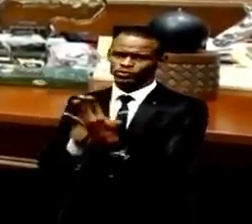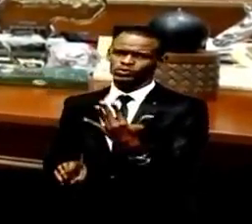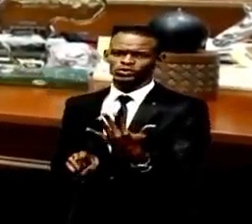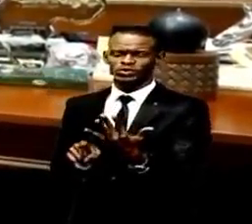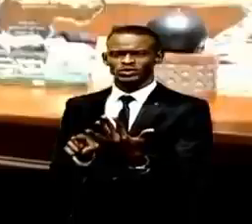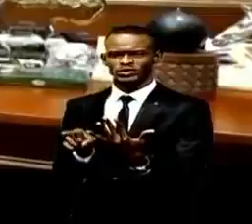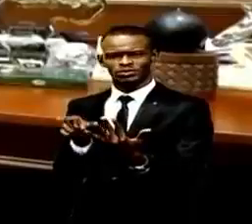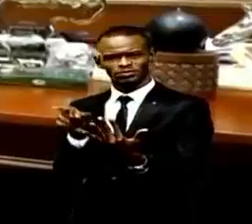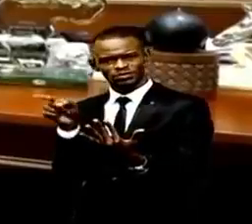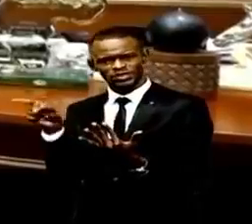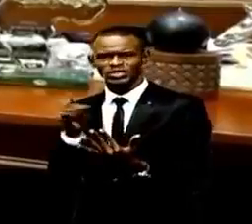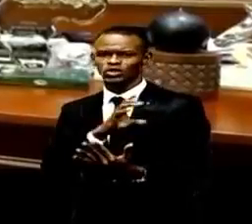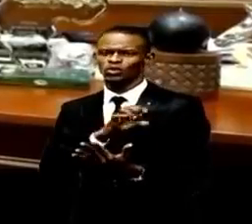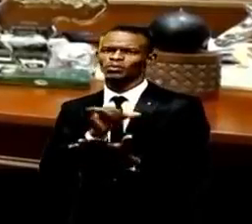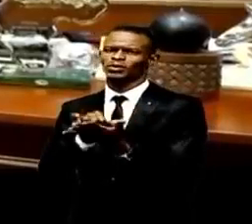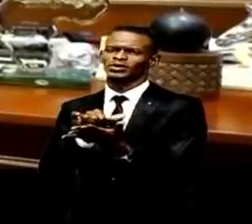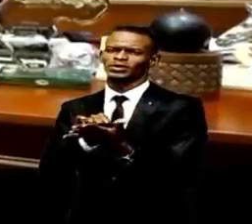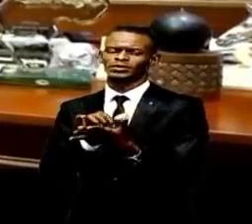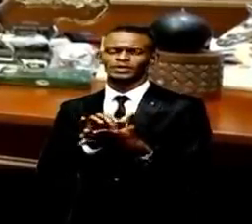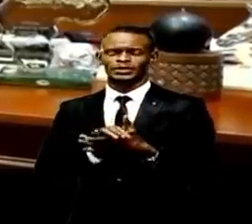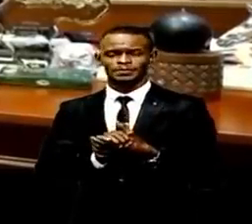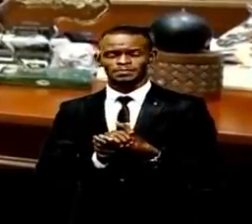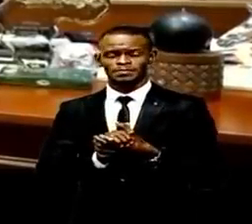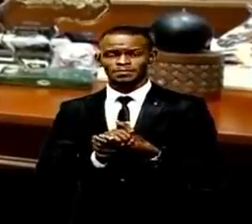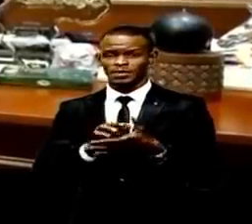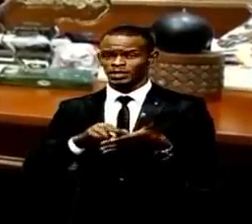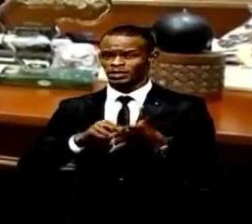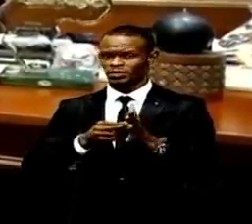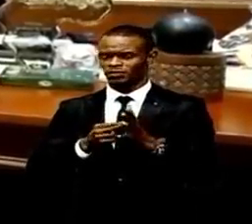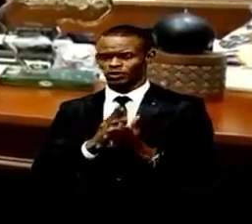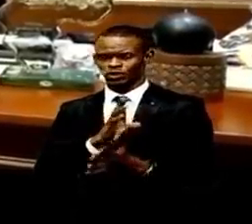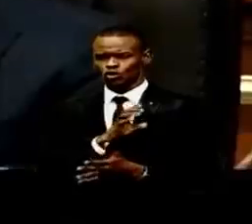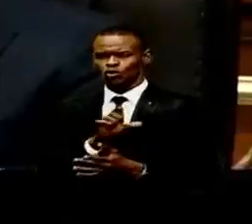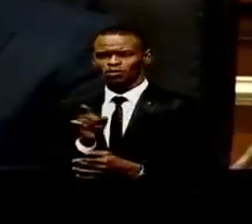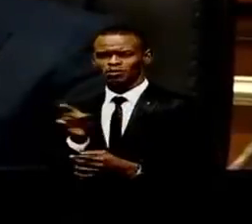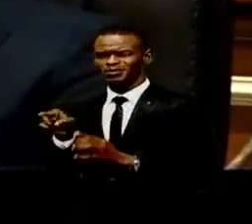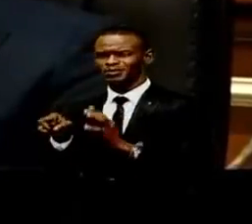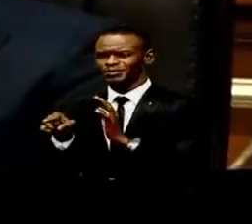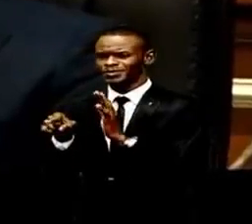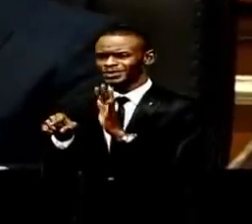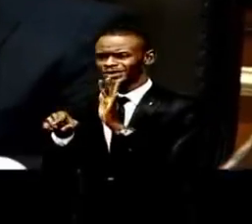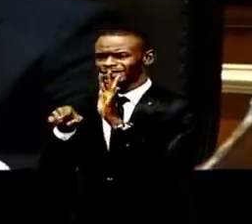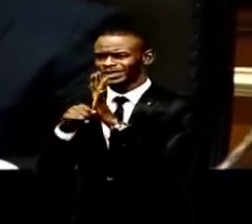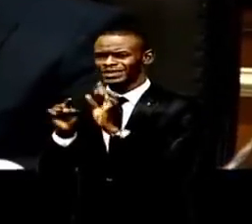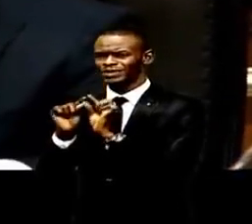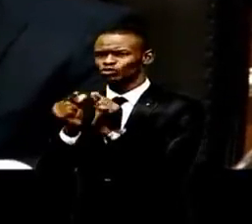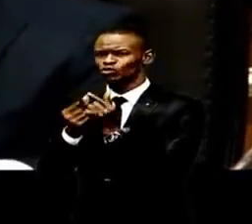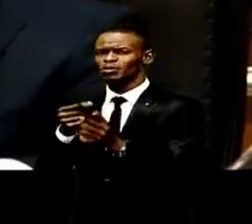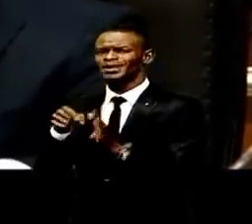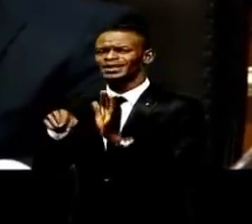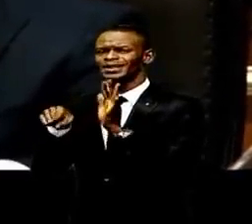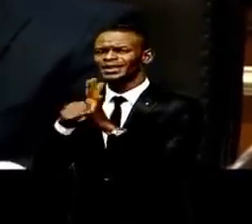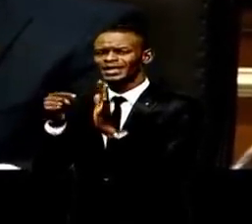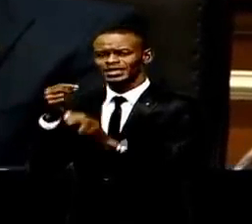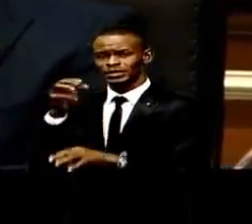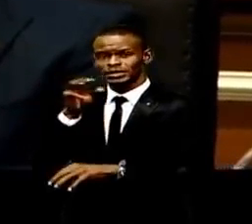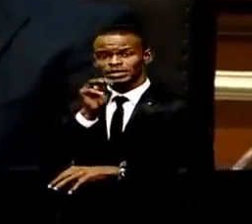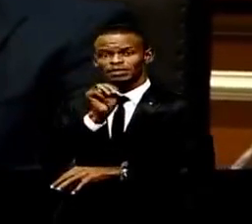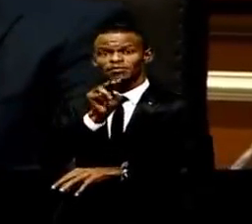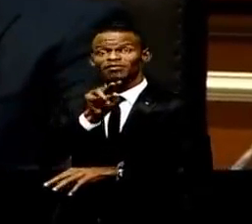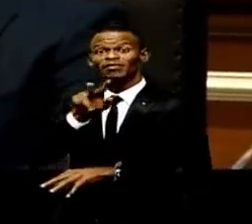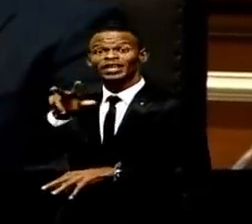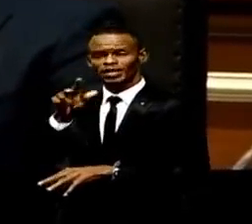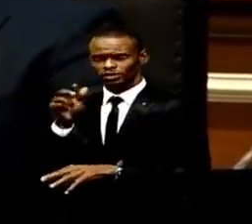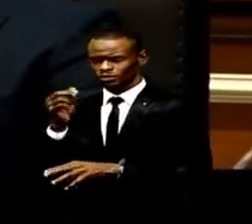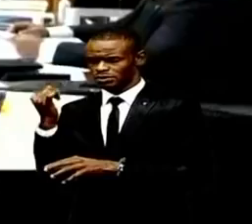dans le Nord Kivu. La mésaventure de cette force négative, née de la manipulation, a